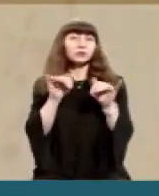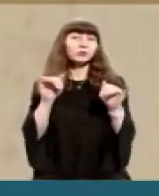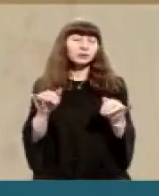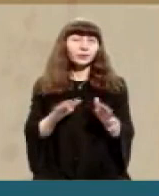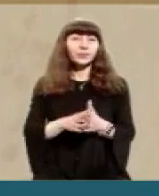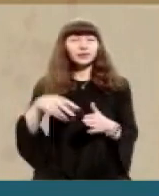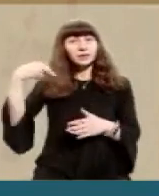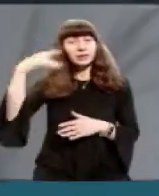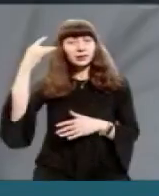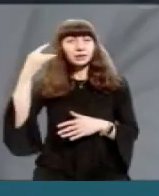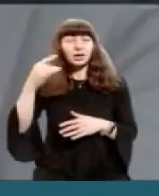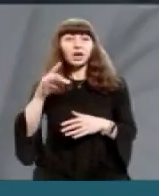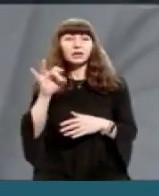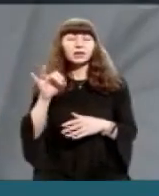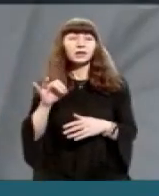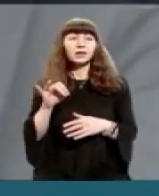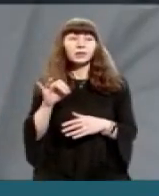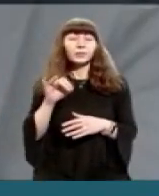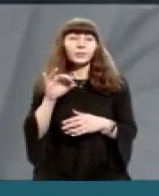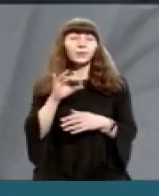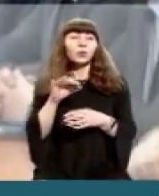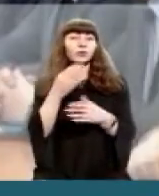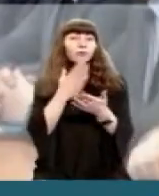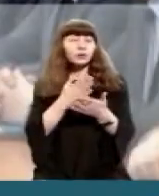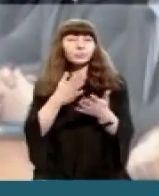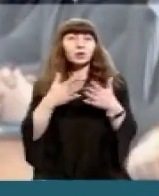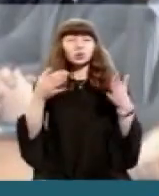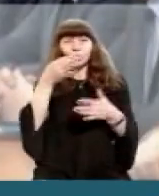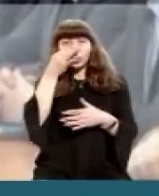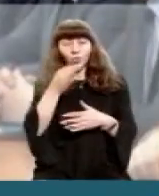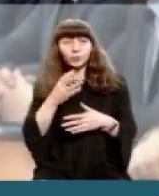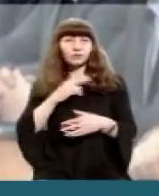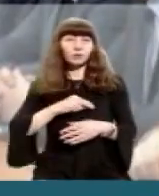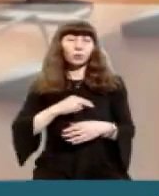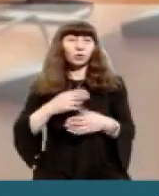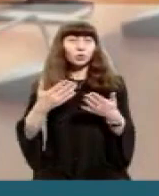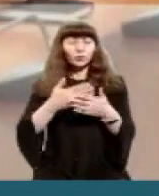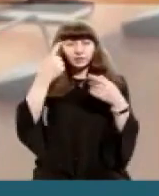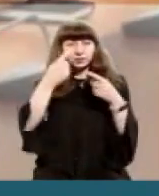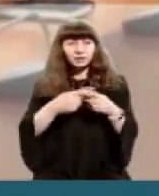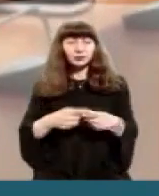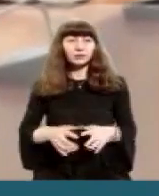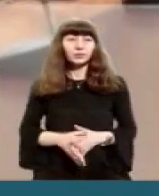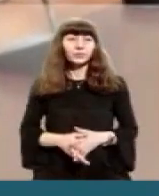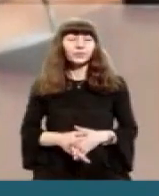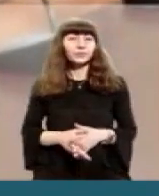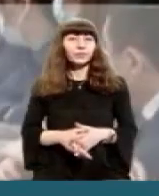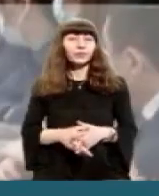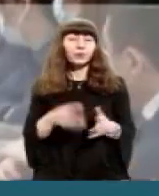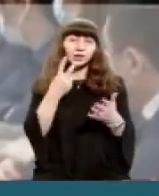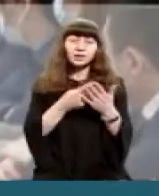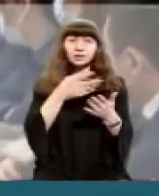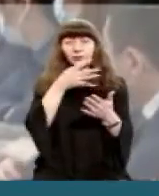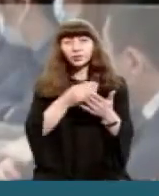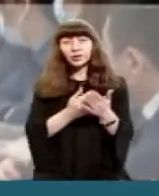развития, глава правительства отметил, что он имеет большой опыт работы в сферах новых технологий, индустрии и инновационного развития. Зарекомендовал